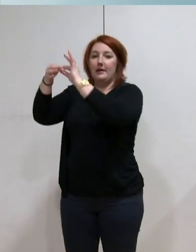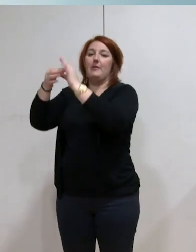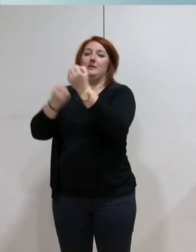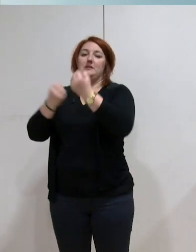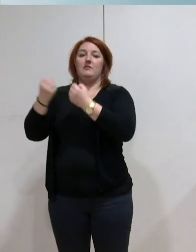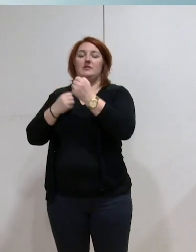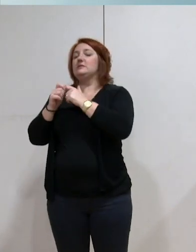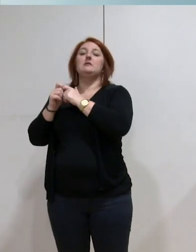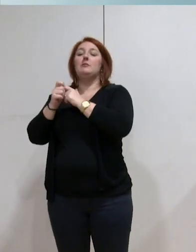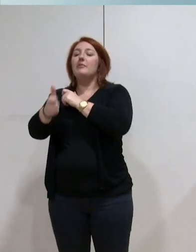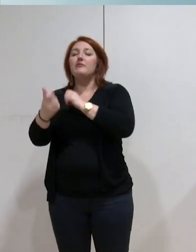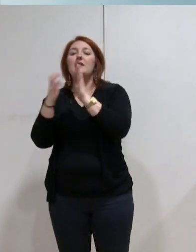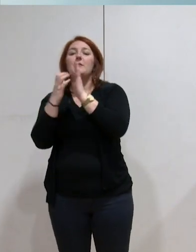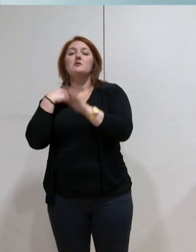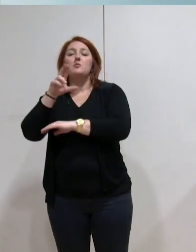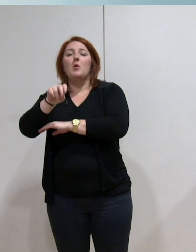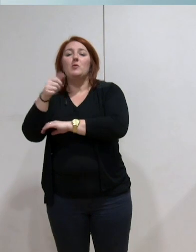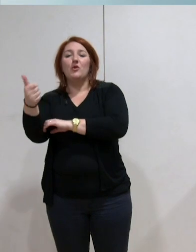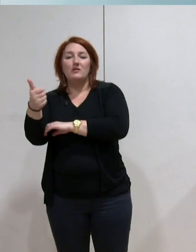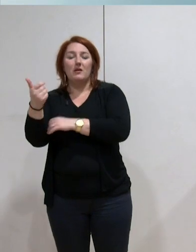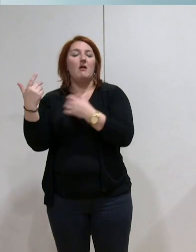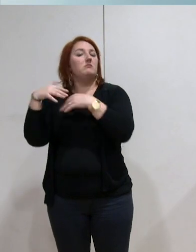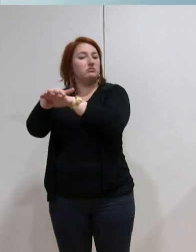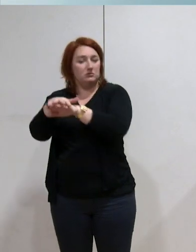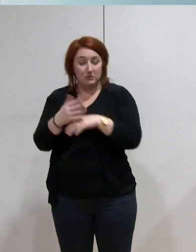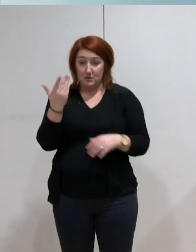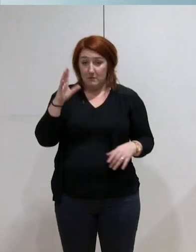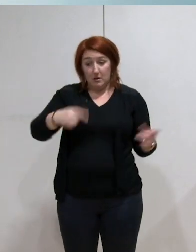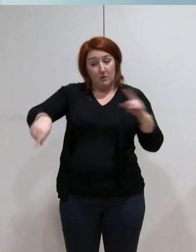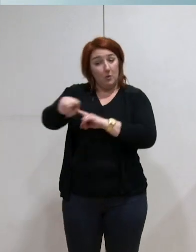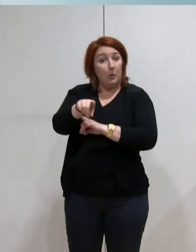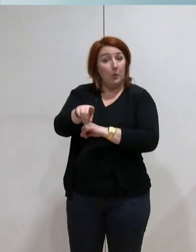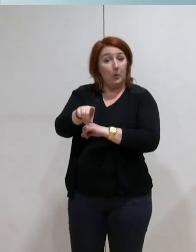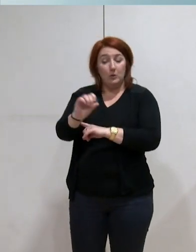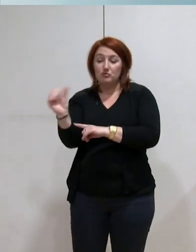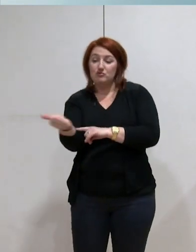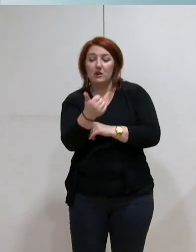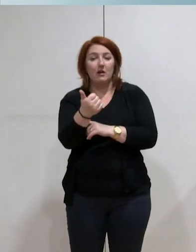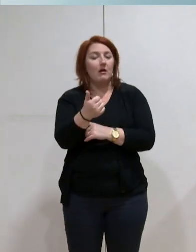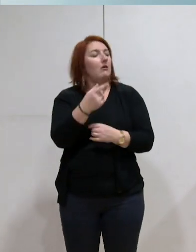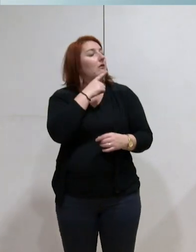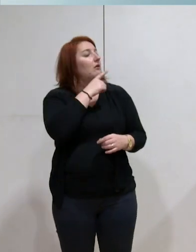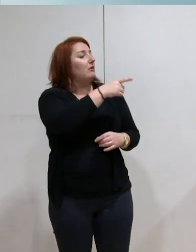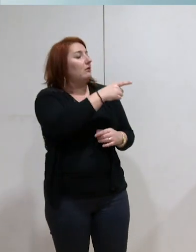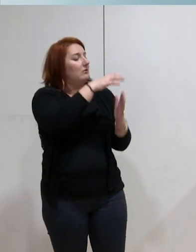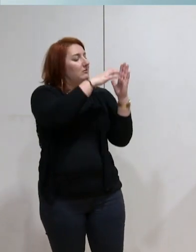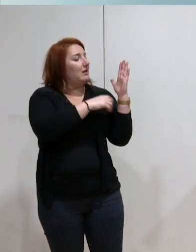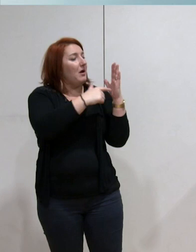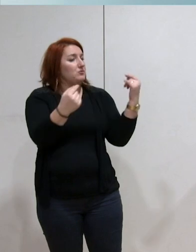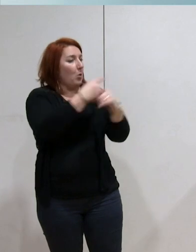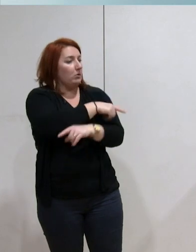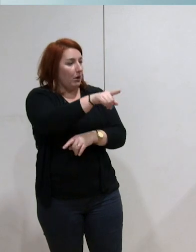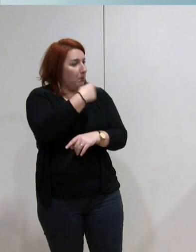l'objet de la délibération 31 mais aucun d'entre eux n'a fait le choix contrairement à ce que vous dites dans le corps de la